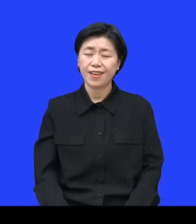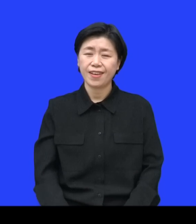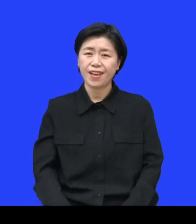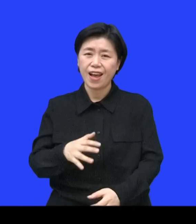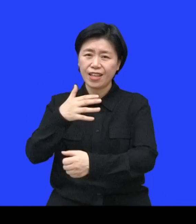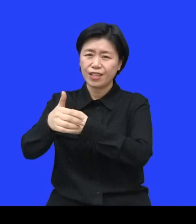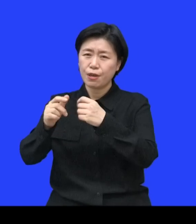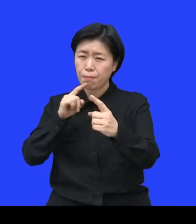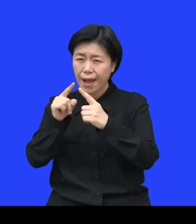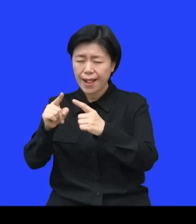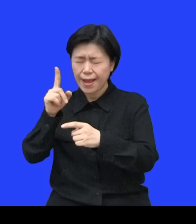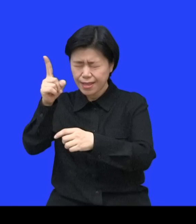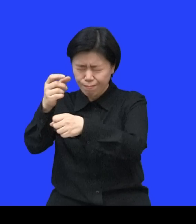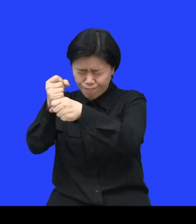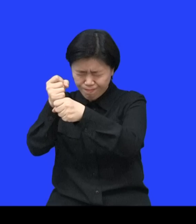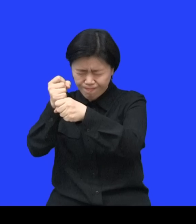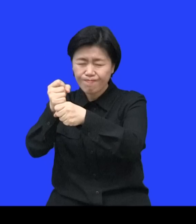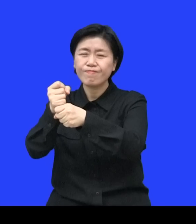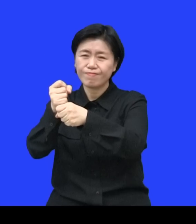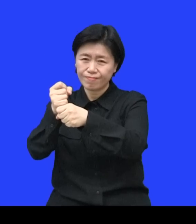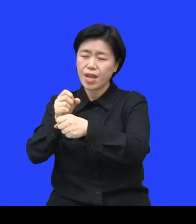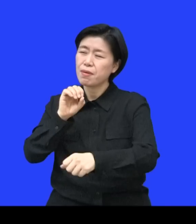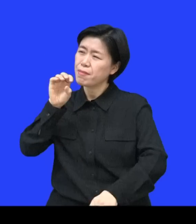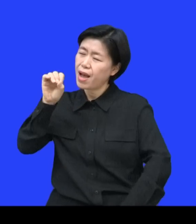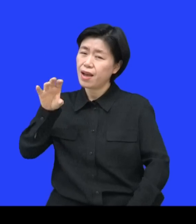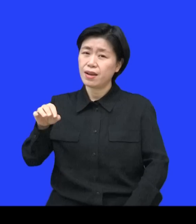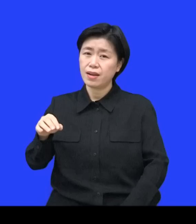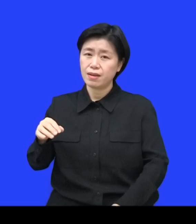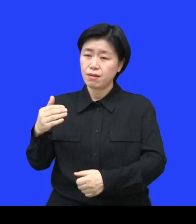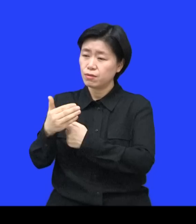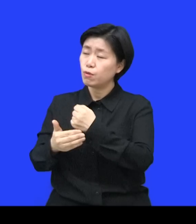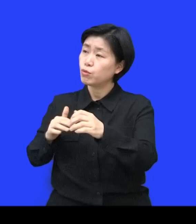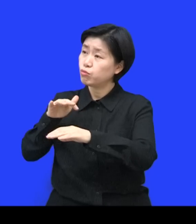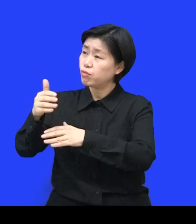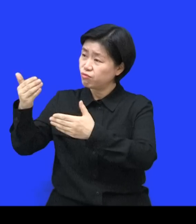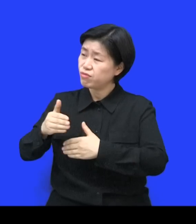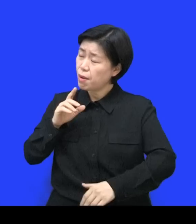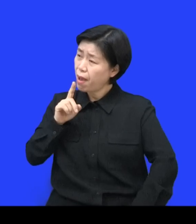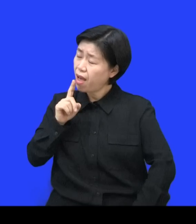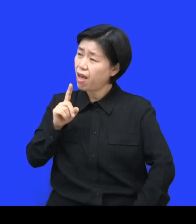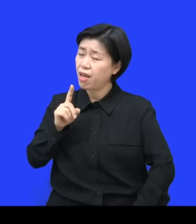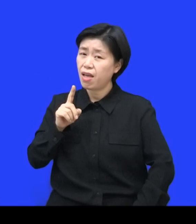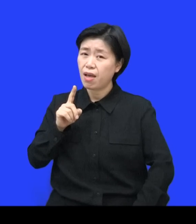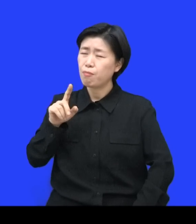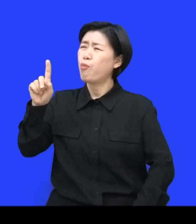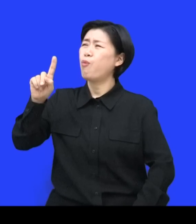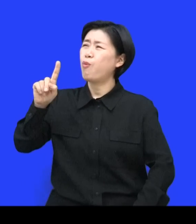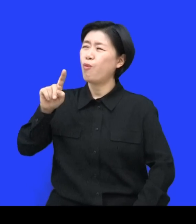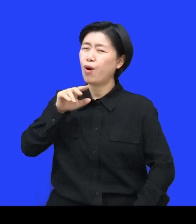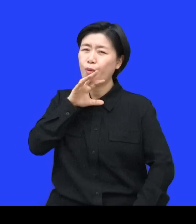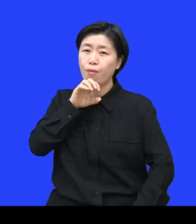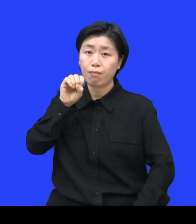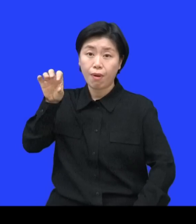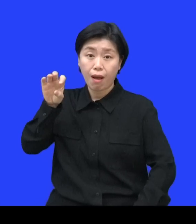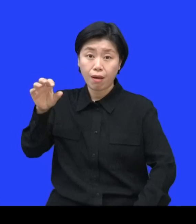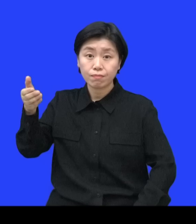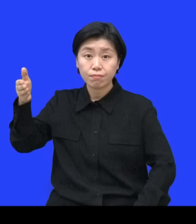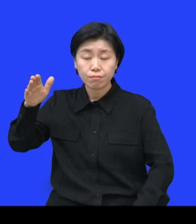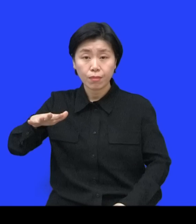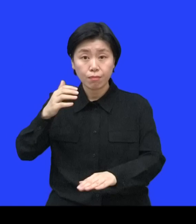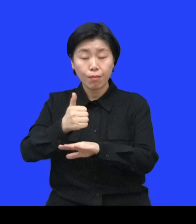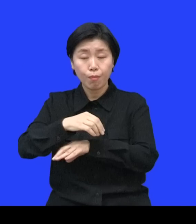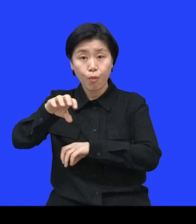어떻게든 넘친다고 했으니까 넘친다고 했는데 하나님께서 해주셨던